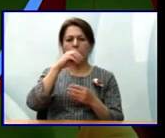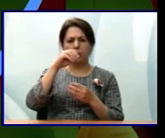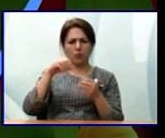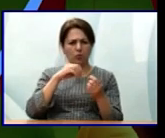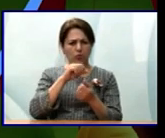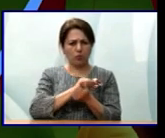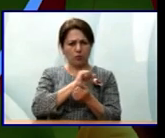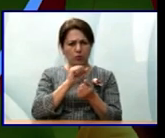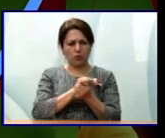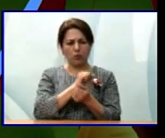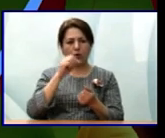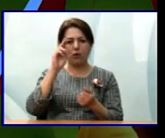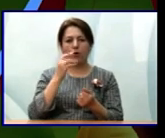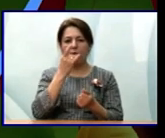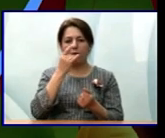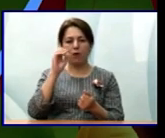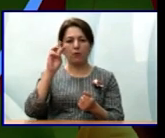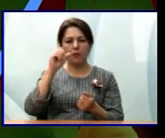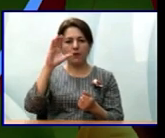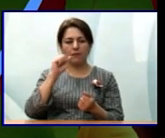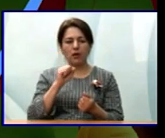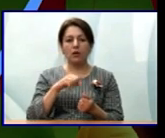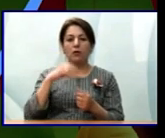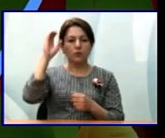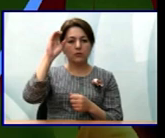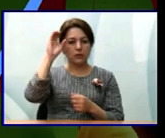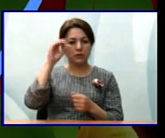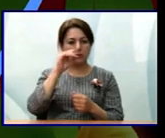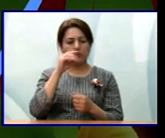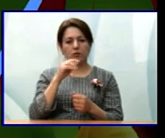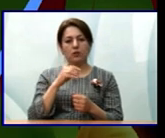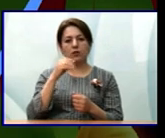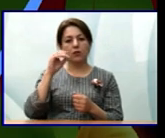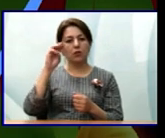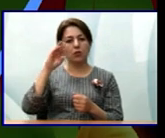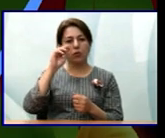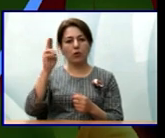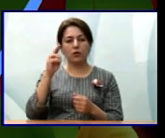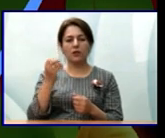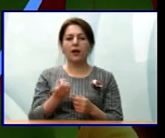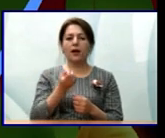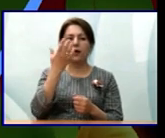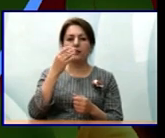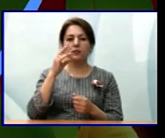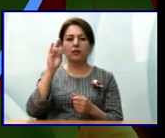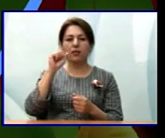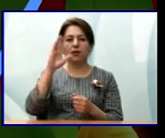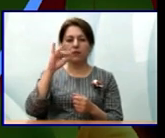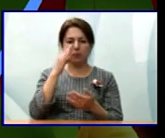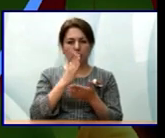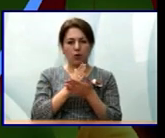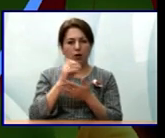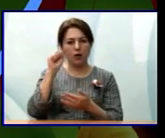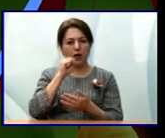meva. Uchinchi savol. O'zbekistonda tokning qancha navi o'stiriladi?